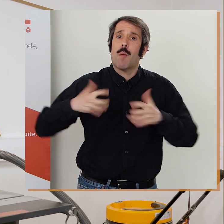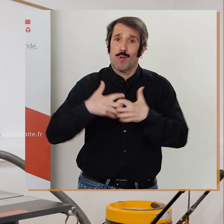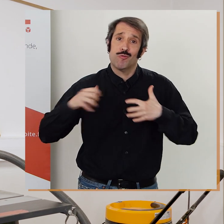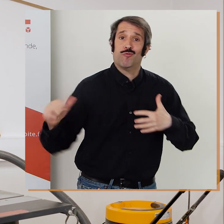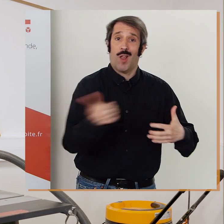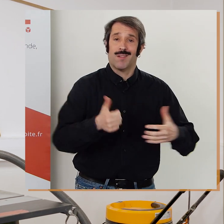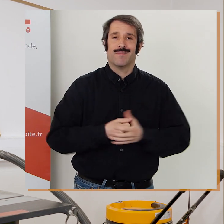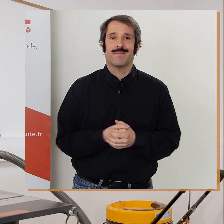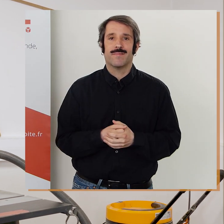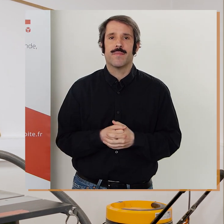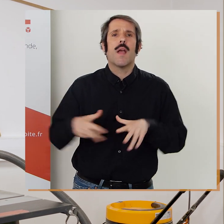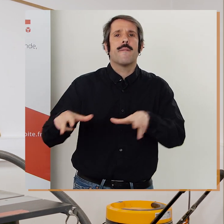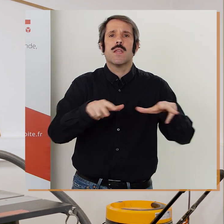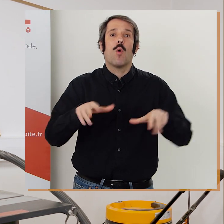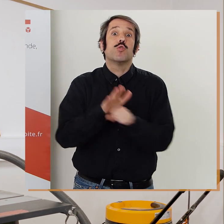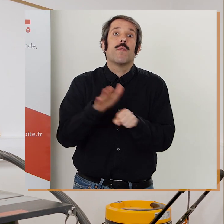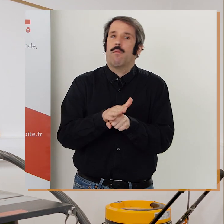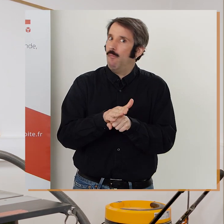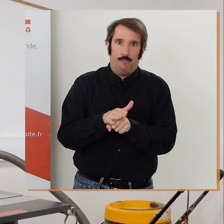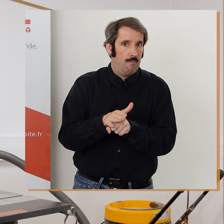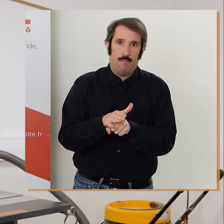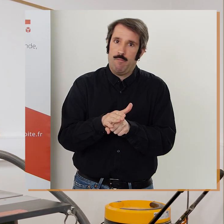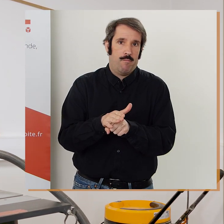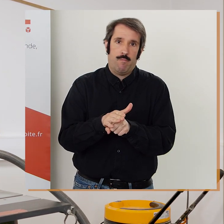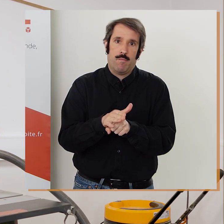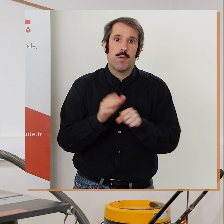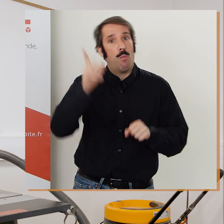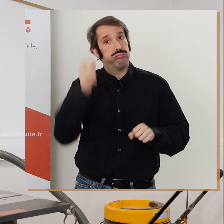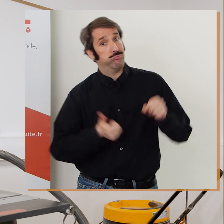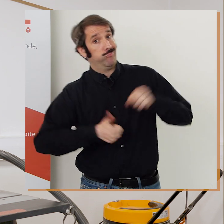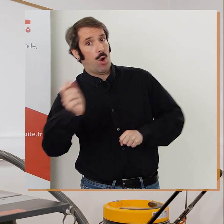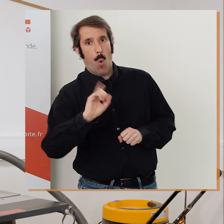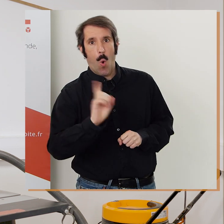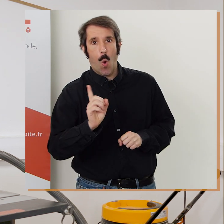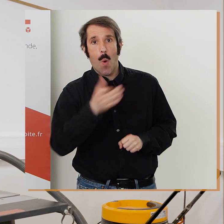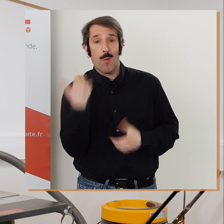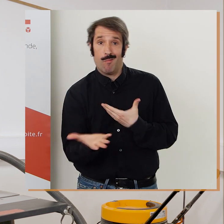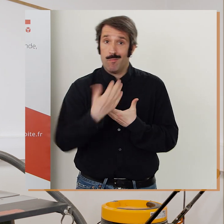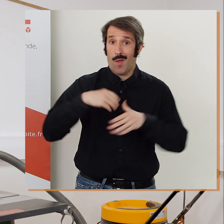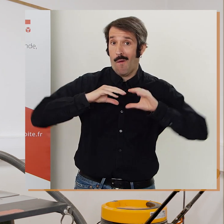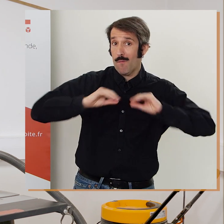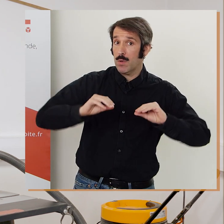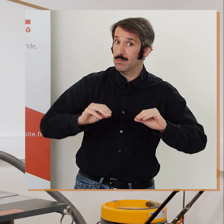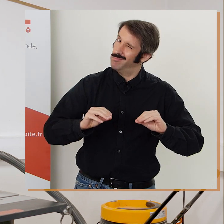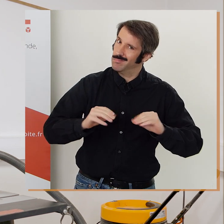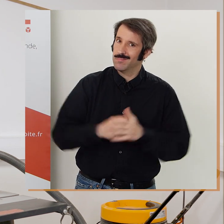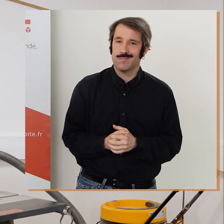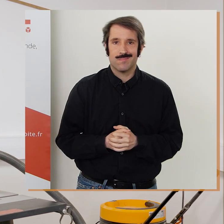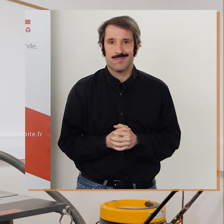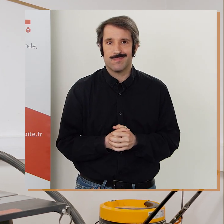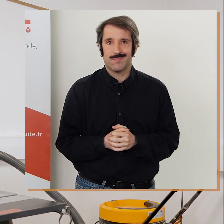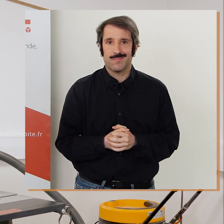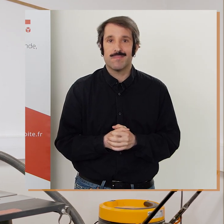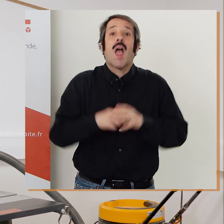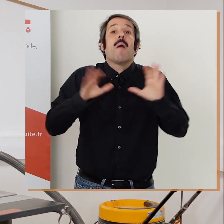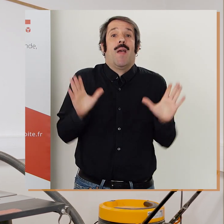machines, et cette vidéo ne suffira pas à vous lancer sur cette machine. Donc je vous invite fortement à participer aux